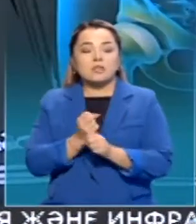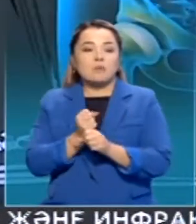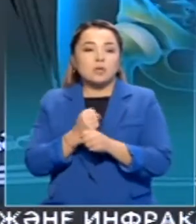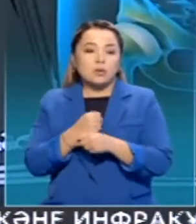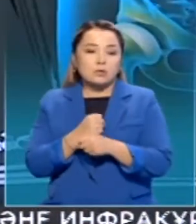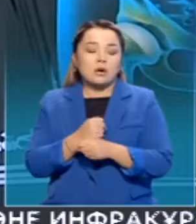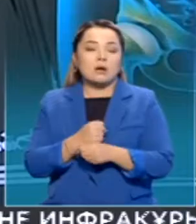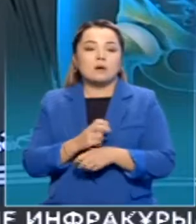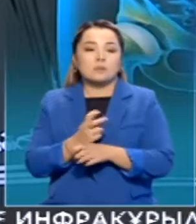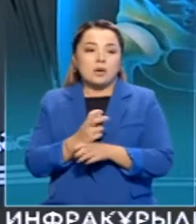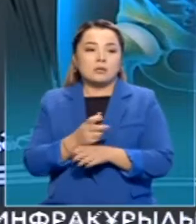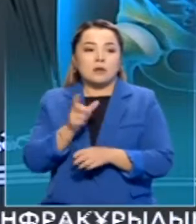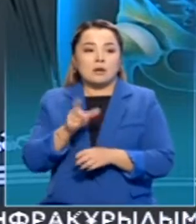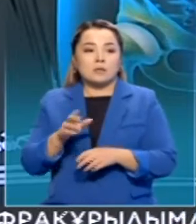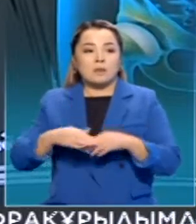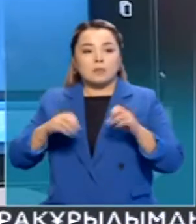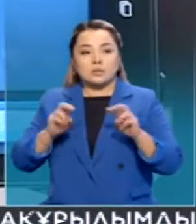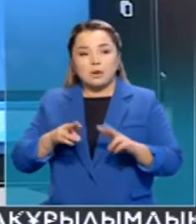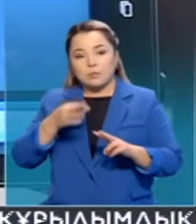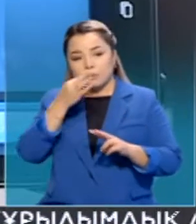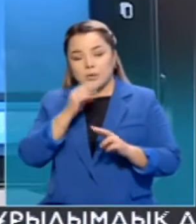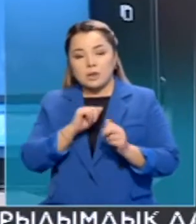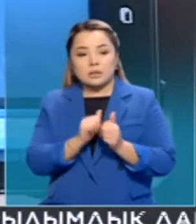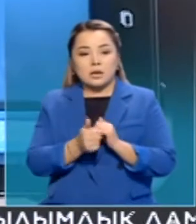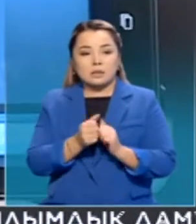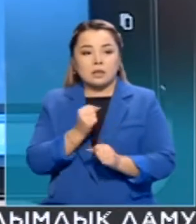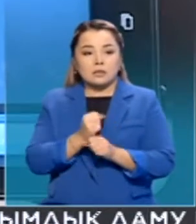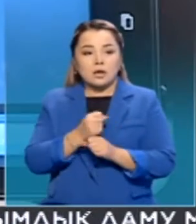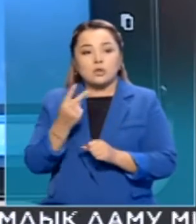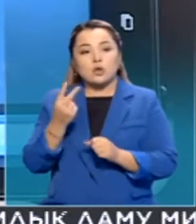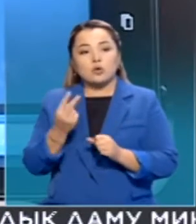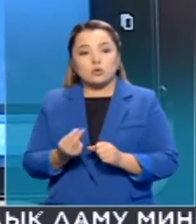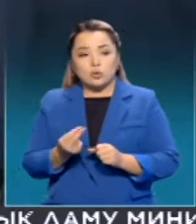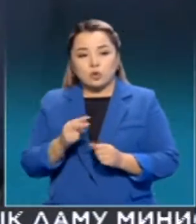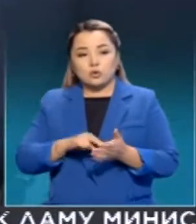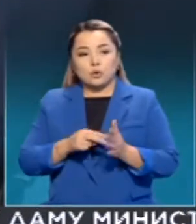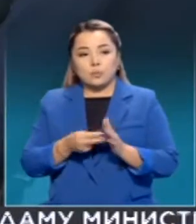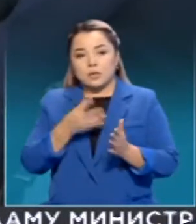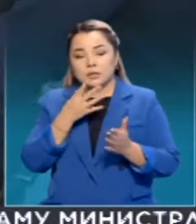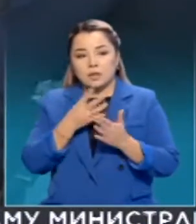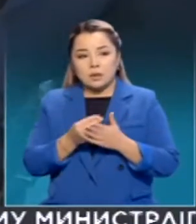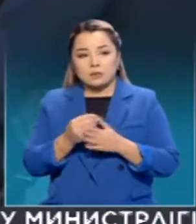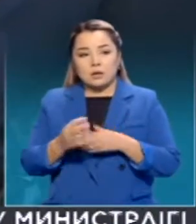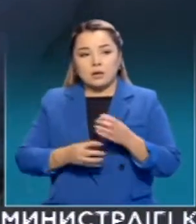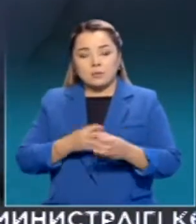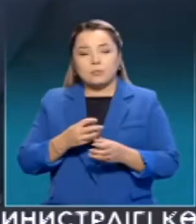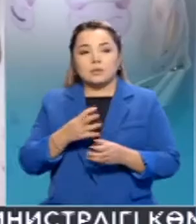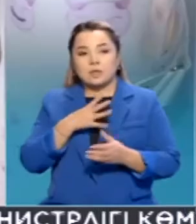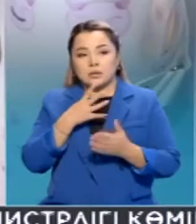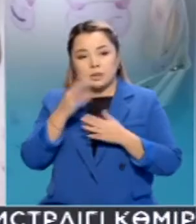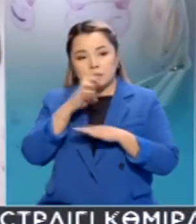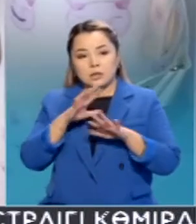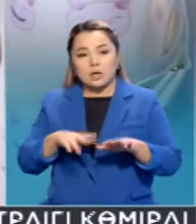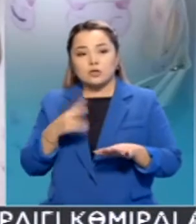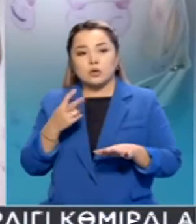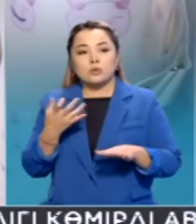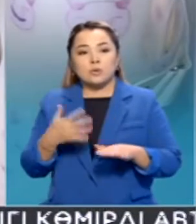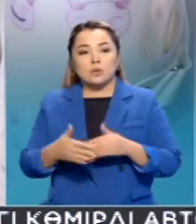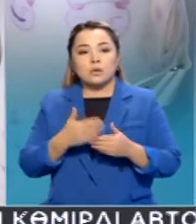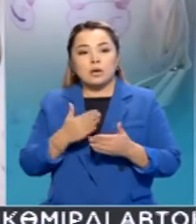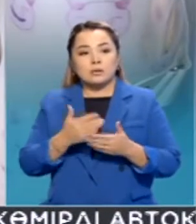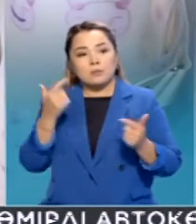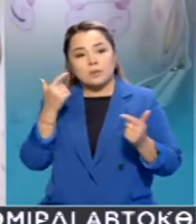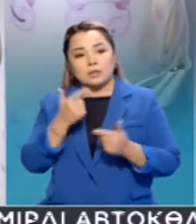мамандар өзара тәжірибе алмасып, жетістіктерін таныстырды. Екі күнге жоспарланған шараға әлемнің 15 елінен 250-ге жуық білікті дәрігер